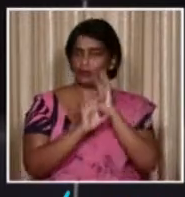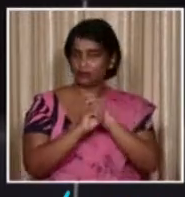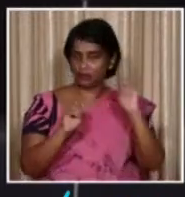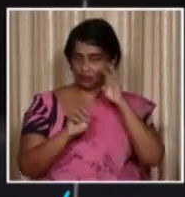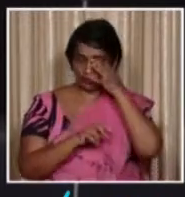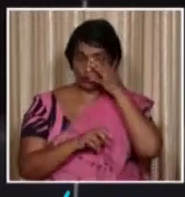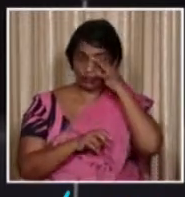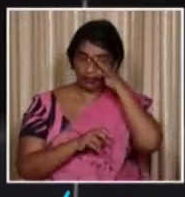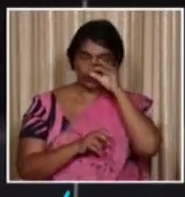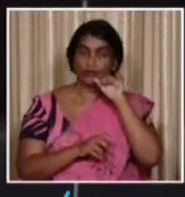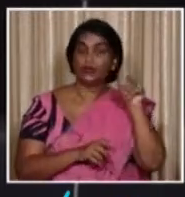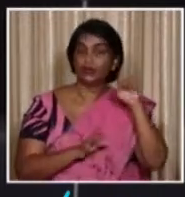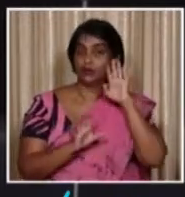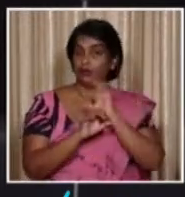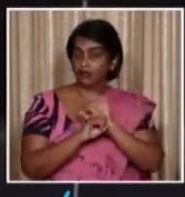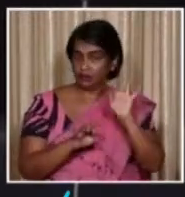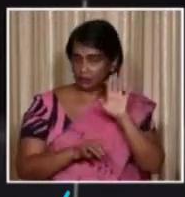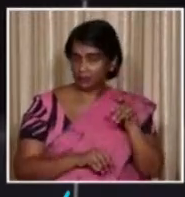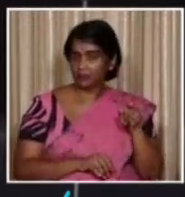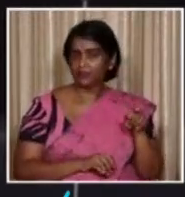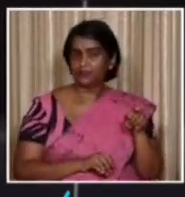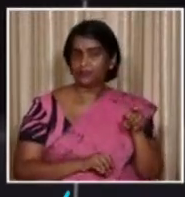තිබෙනවා. ඒ ප්‍රකාශයත්